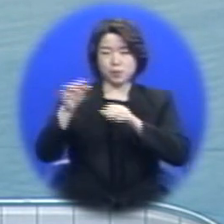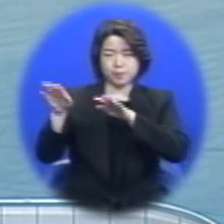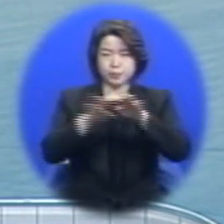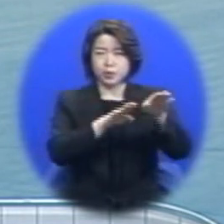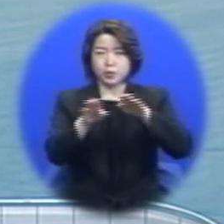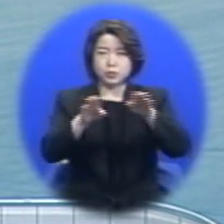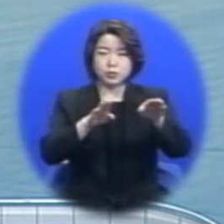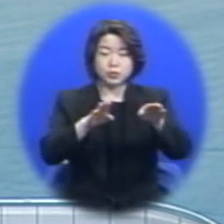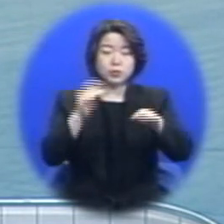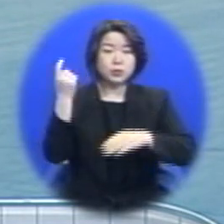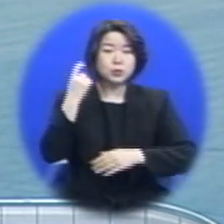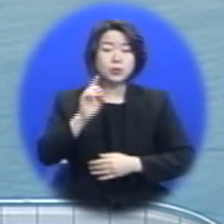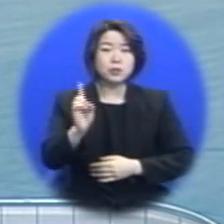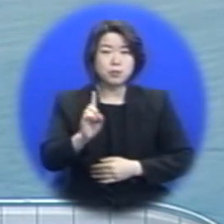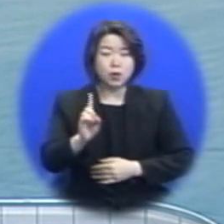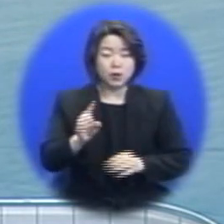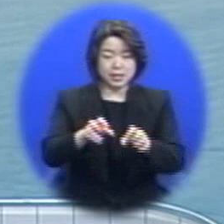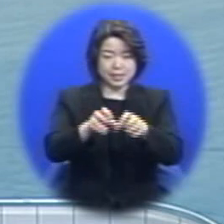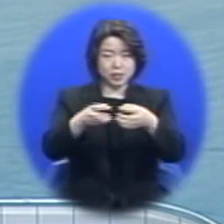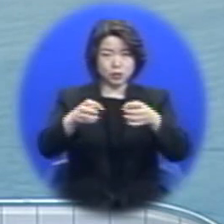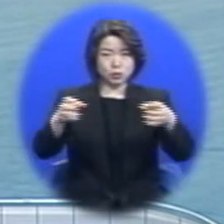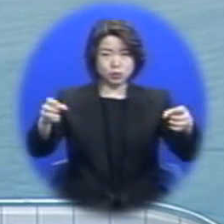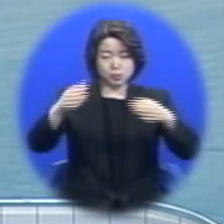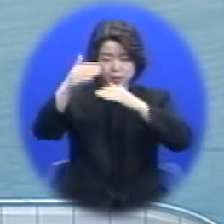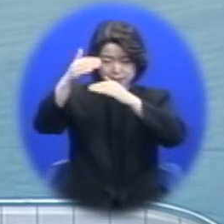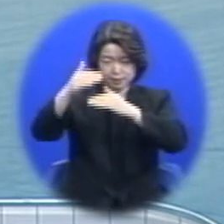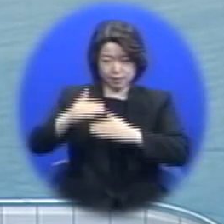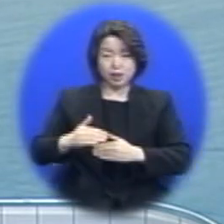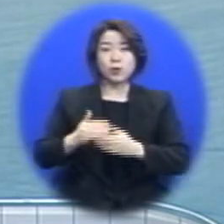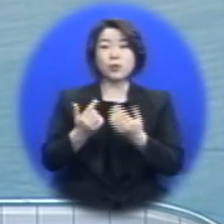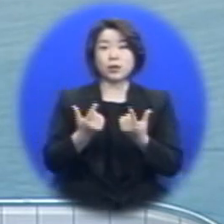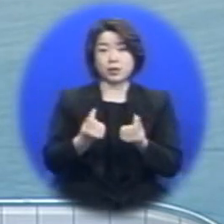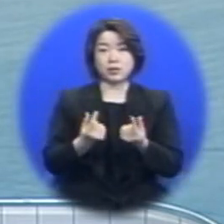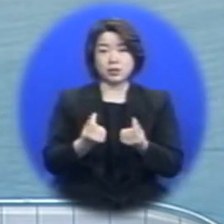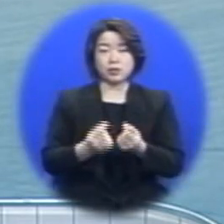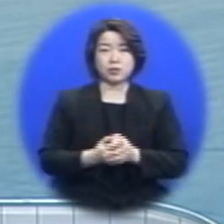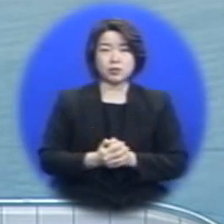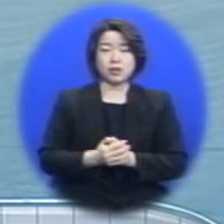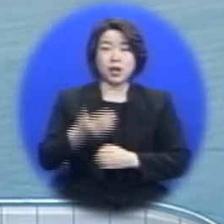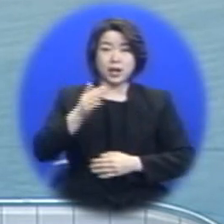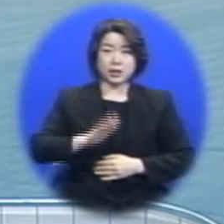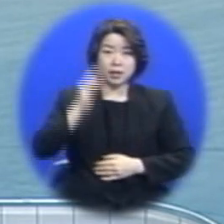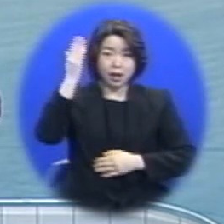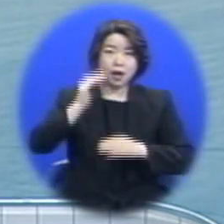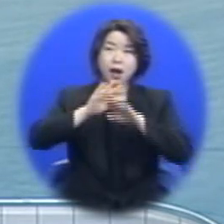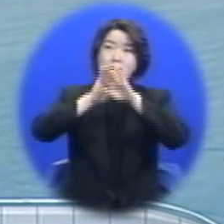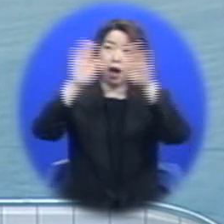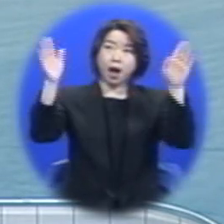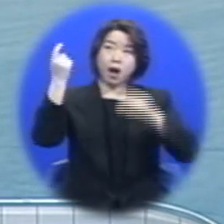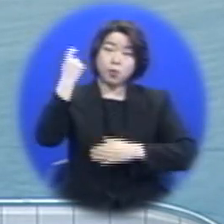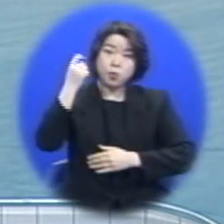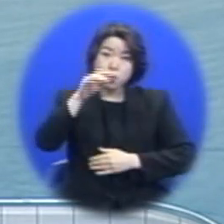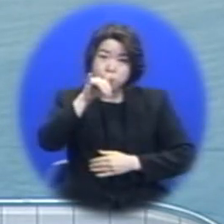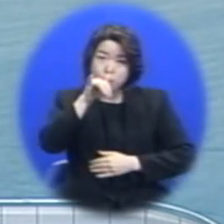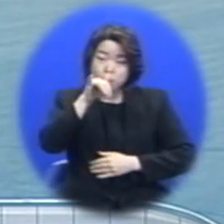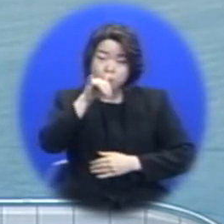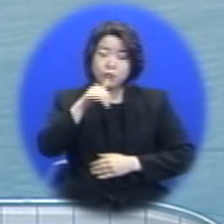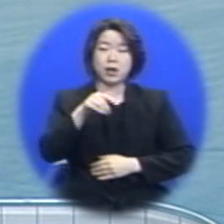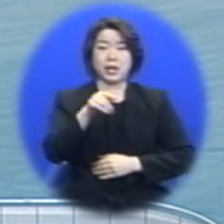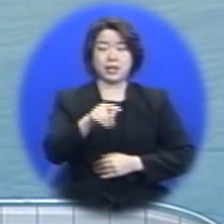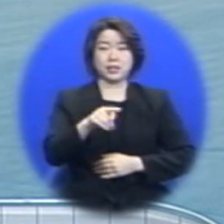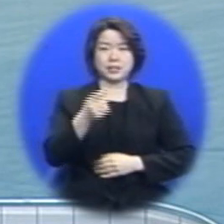소리는 그 두루마리의 내용이었던 것 같습니다. 그런데 하늘에서 소리가 들려서